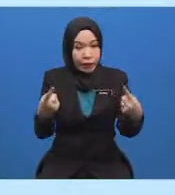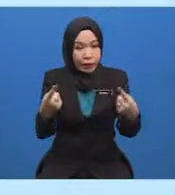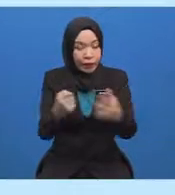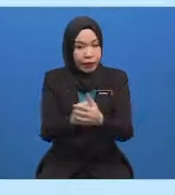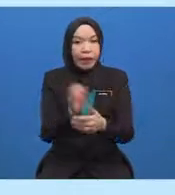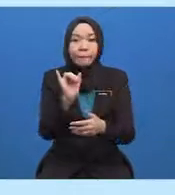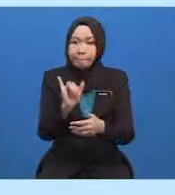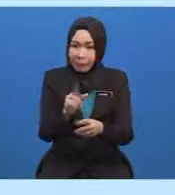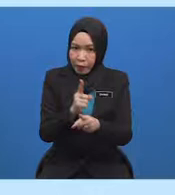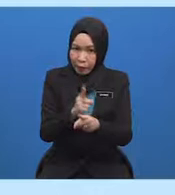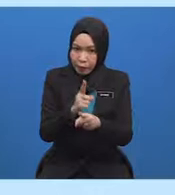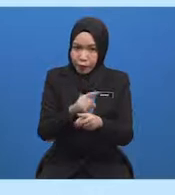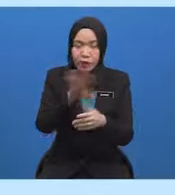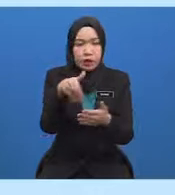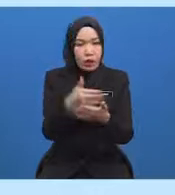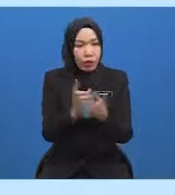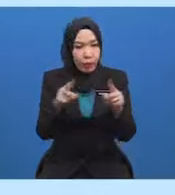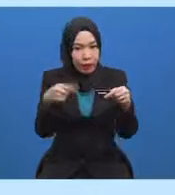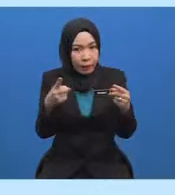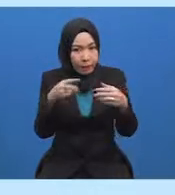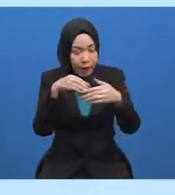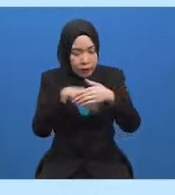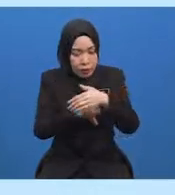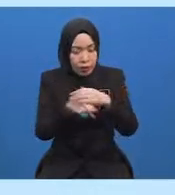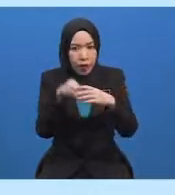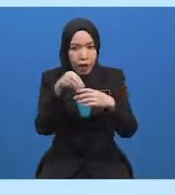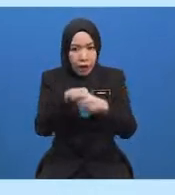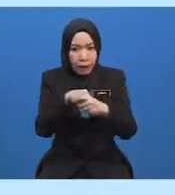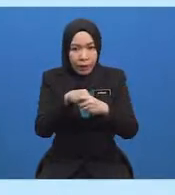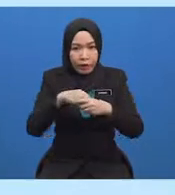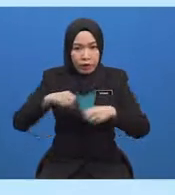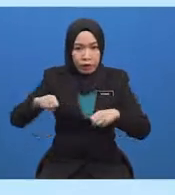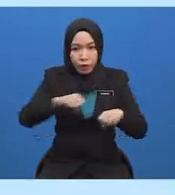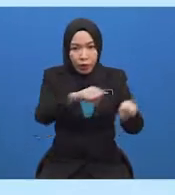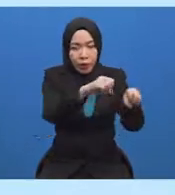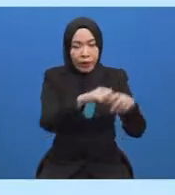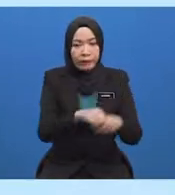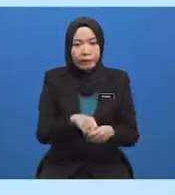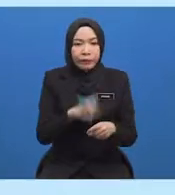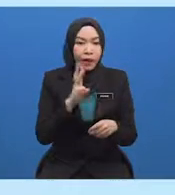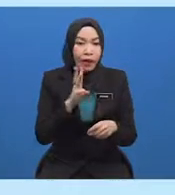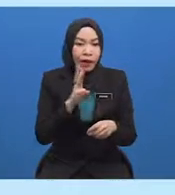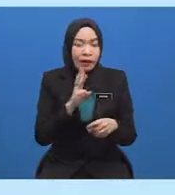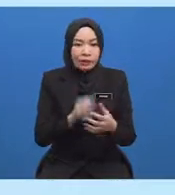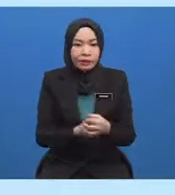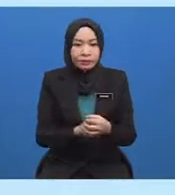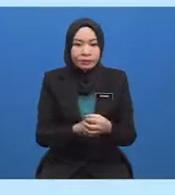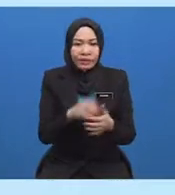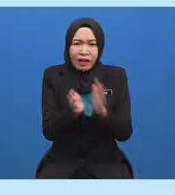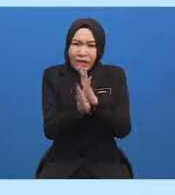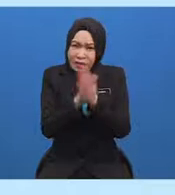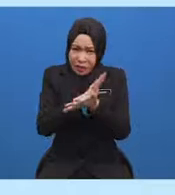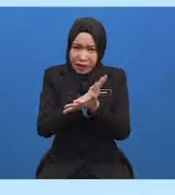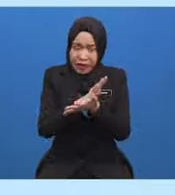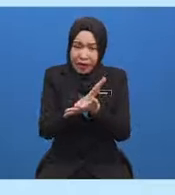tersebut akan mengalir masuk ke dalam Sungai tane pasir keledai